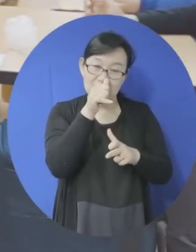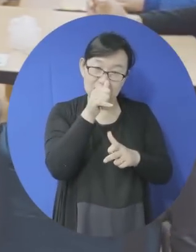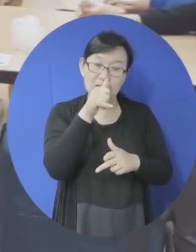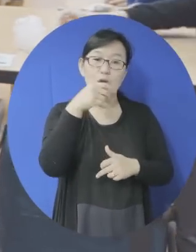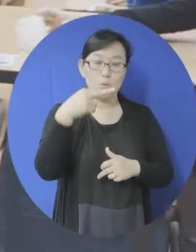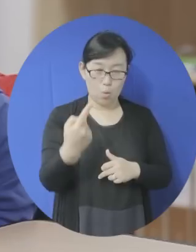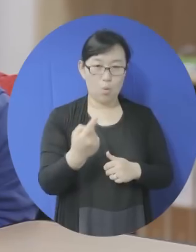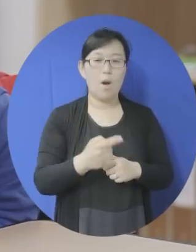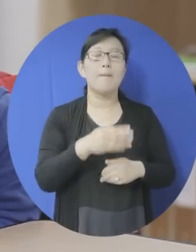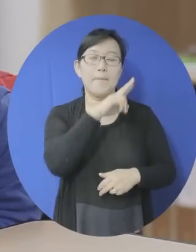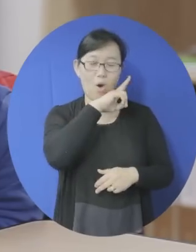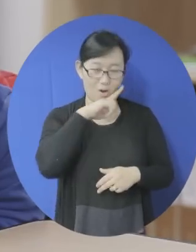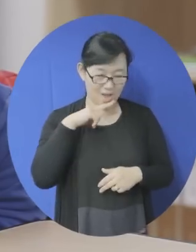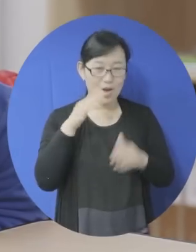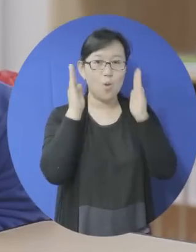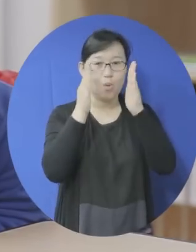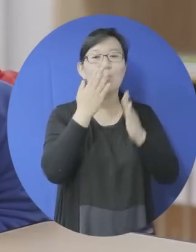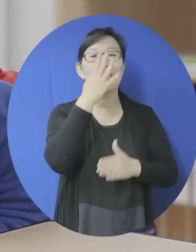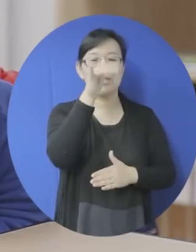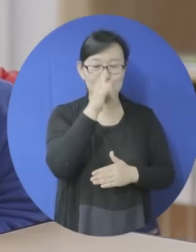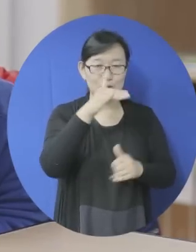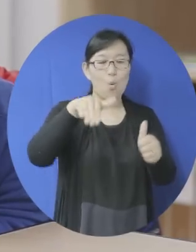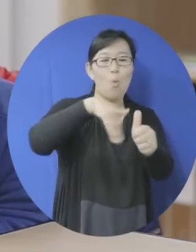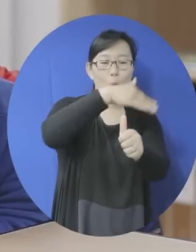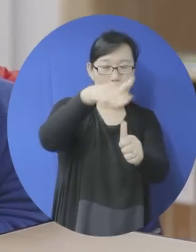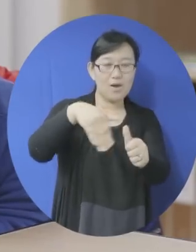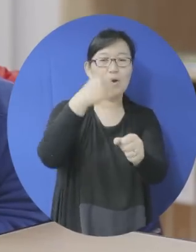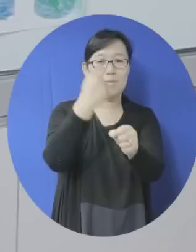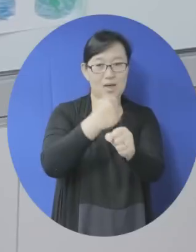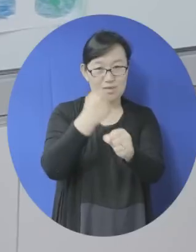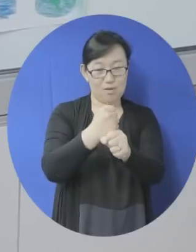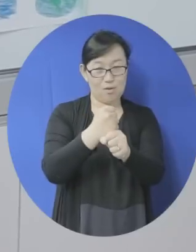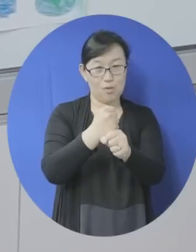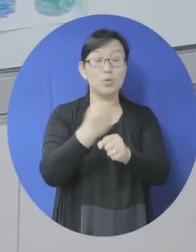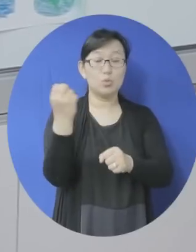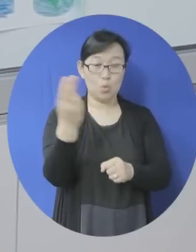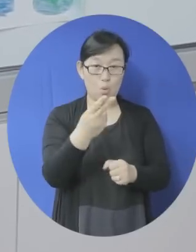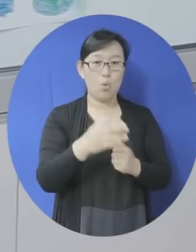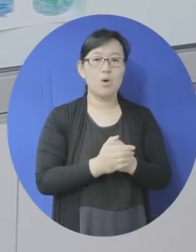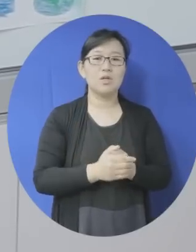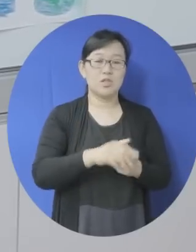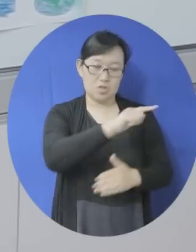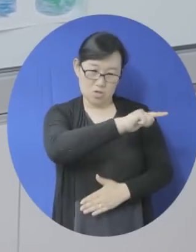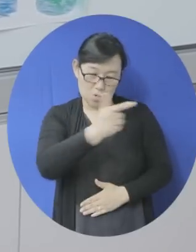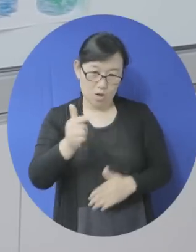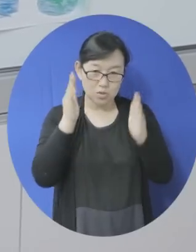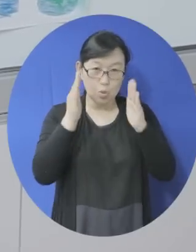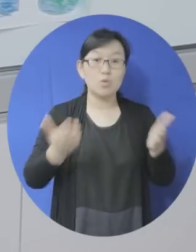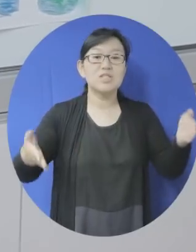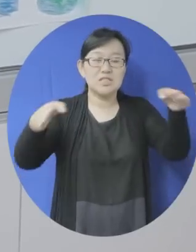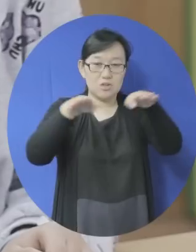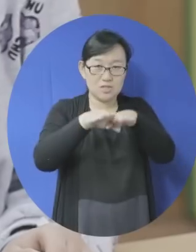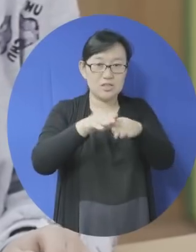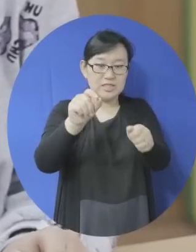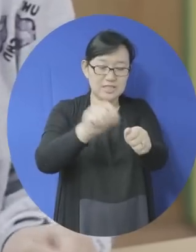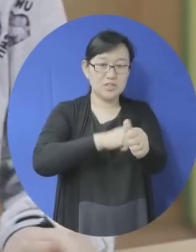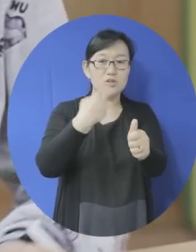장애가 있더라도 편안하게 공부할 수 있는 환경이 조성된 것은 물론 다양한